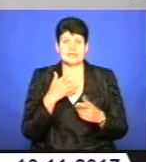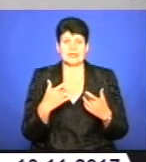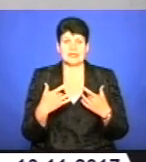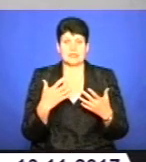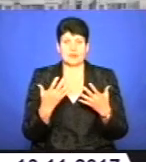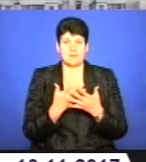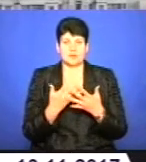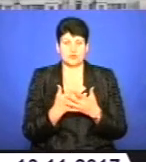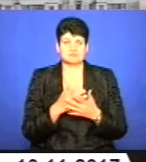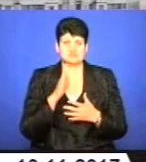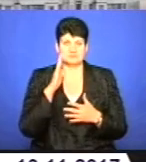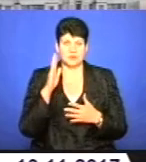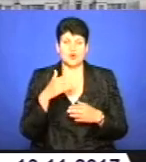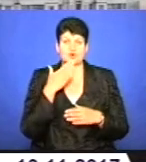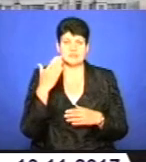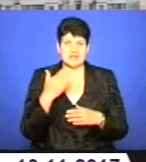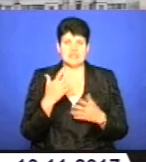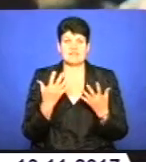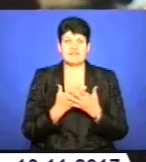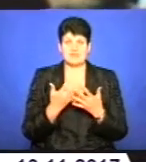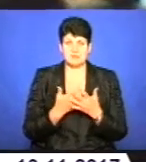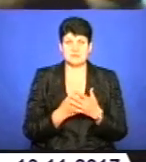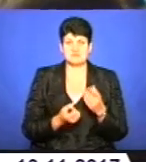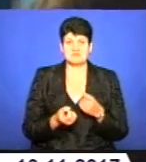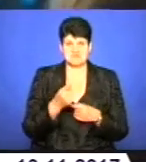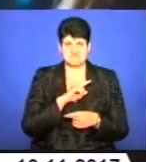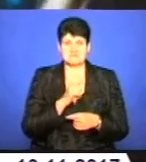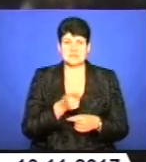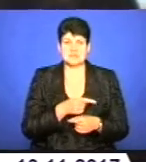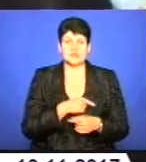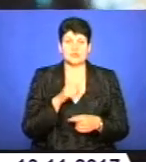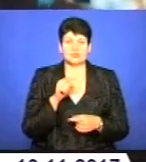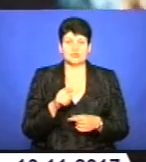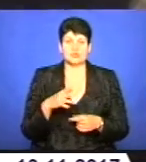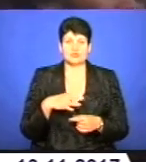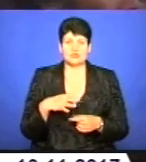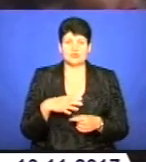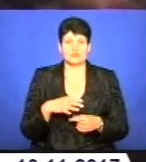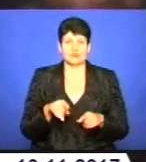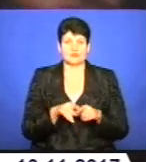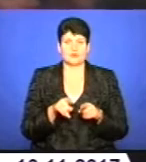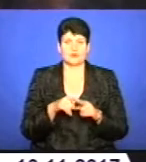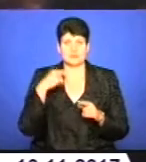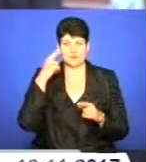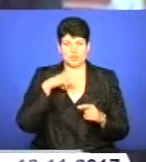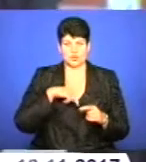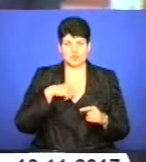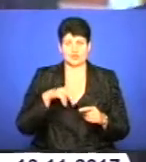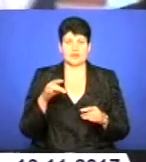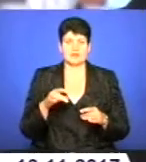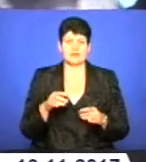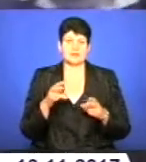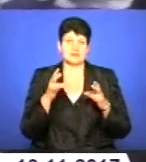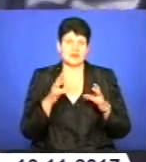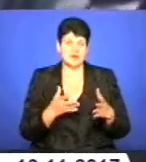перспективний. Останні фільми, які з'явилися у вітчизняному кінопросторі, сильні. Того ж очікують від першої української психологічної драми. Коли є